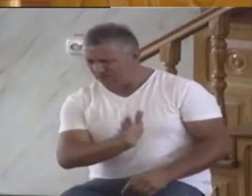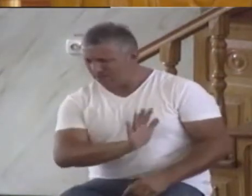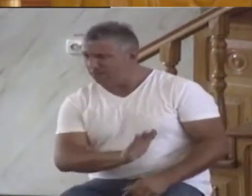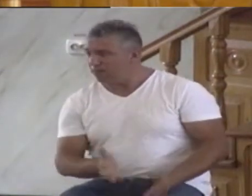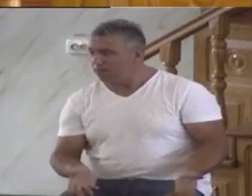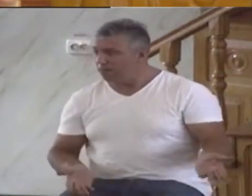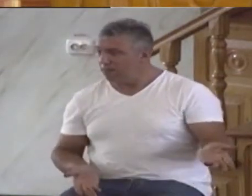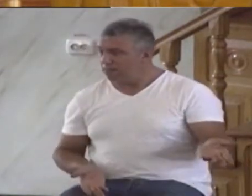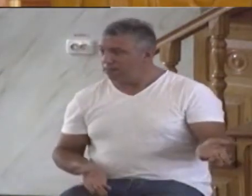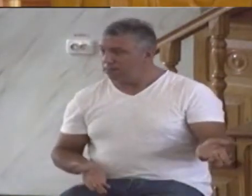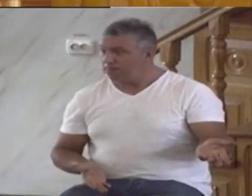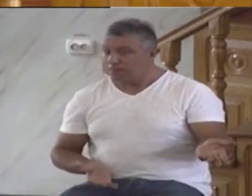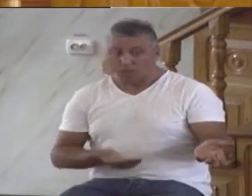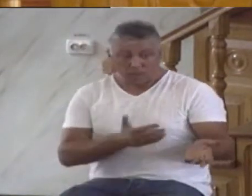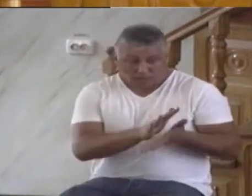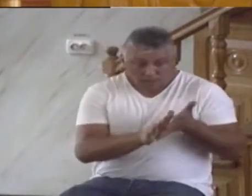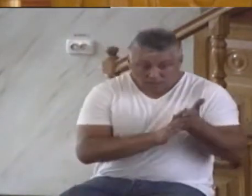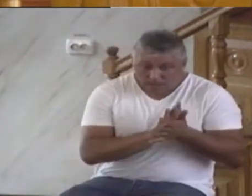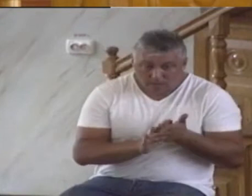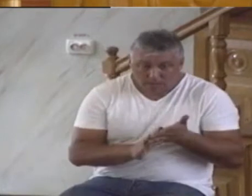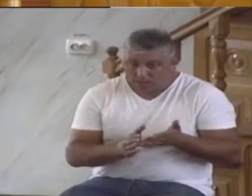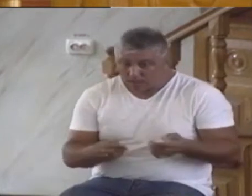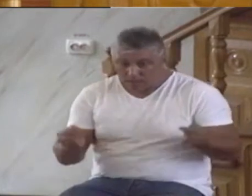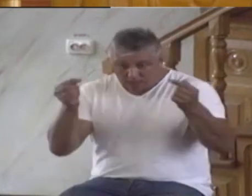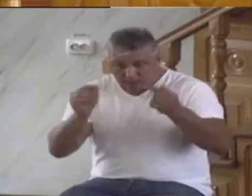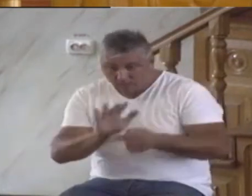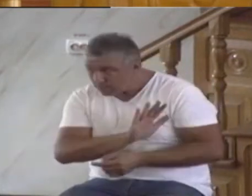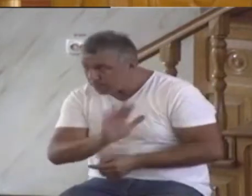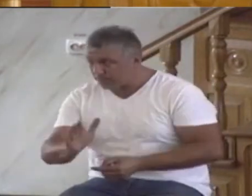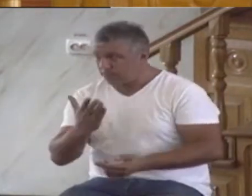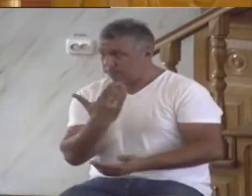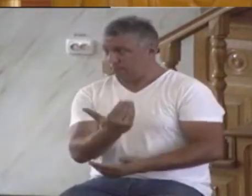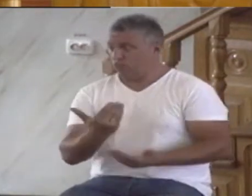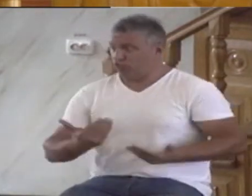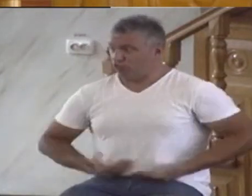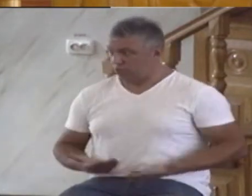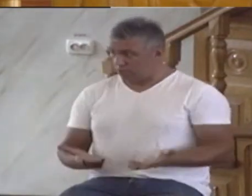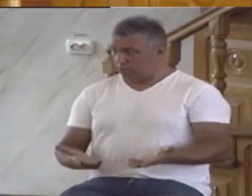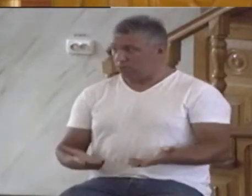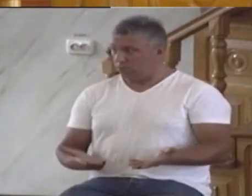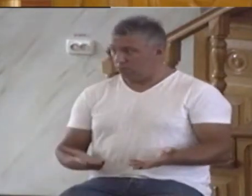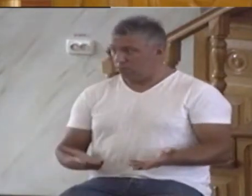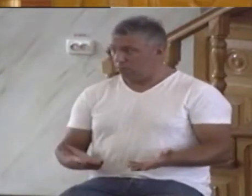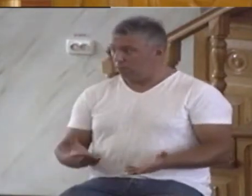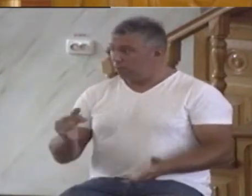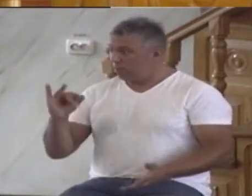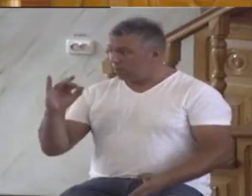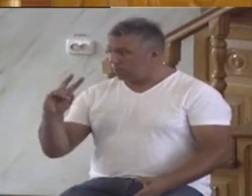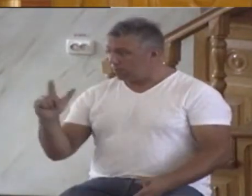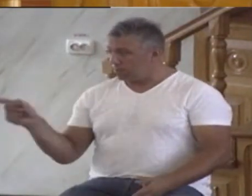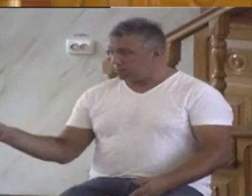Его слово не сходится с практикой его жизни. Иоанн не